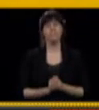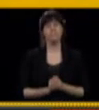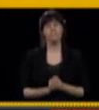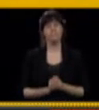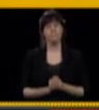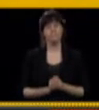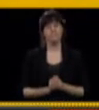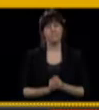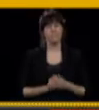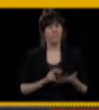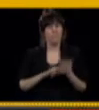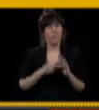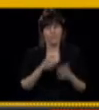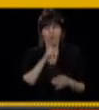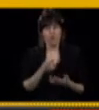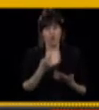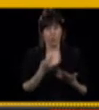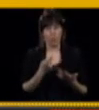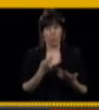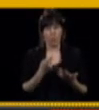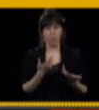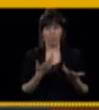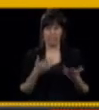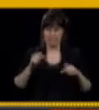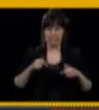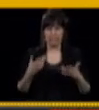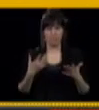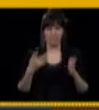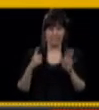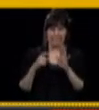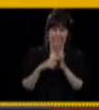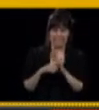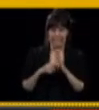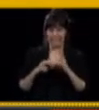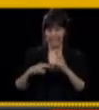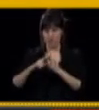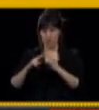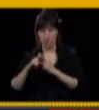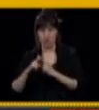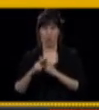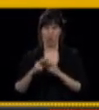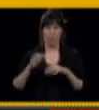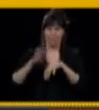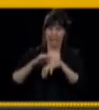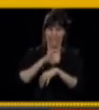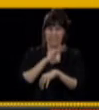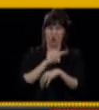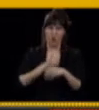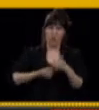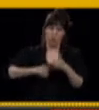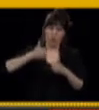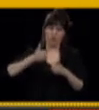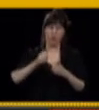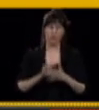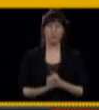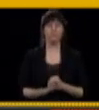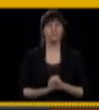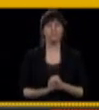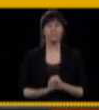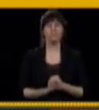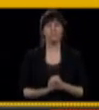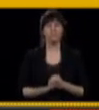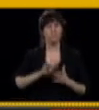affecte nous aussi nos résultats pardon je veux revenir aux consignes aussi là j'ai vu